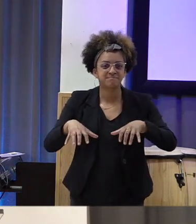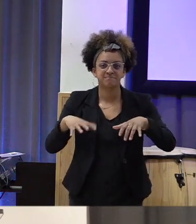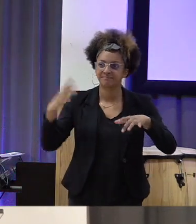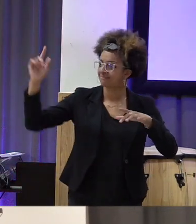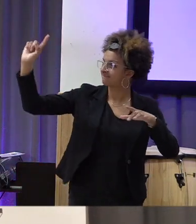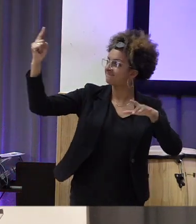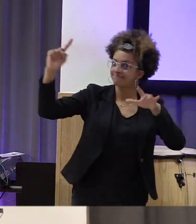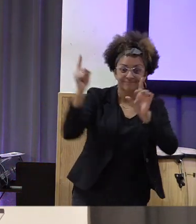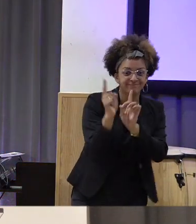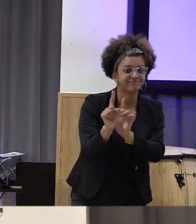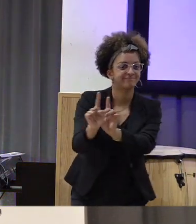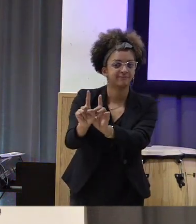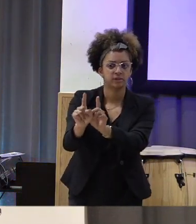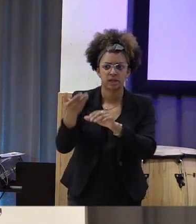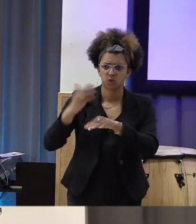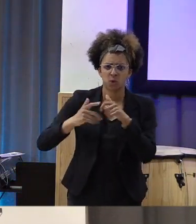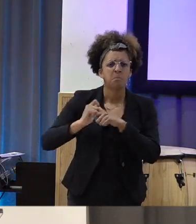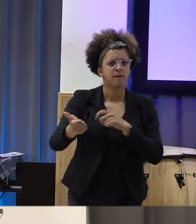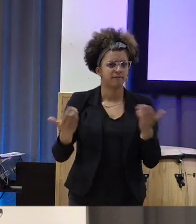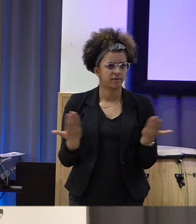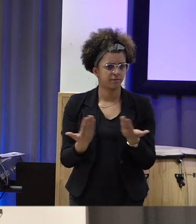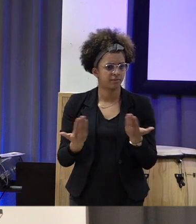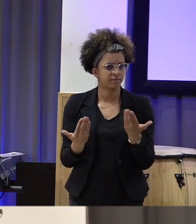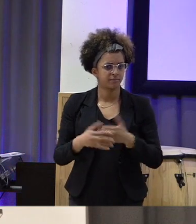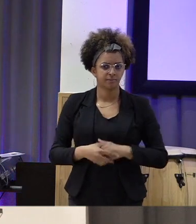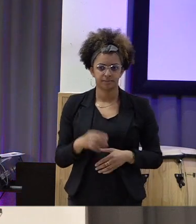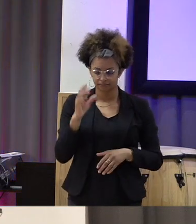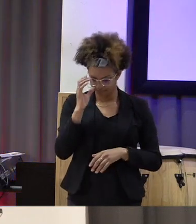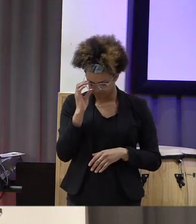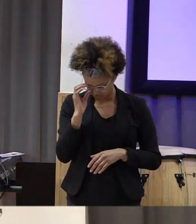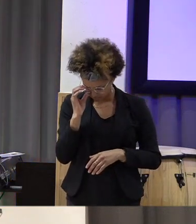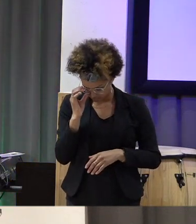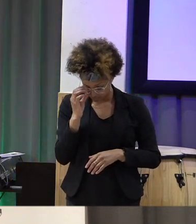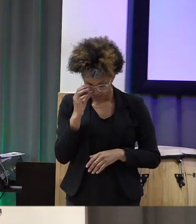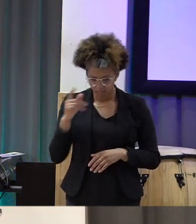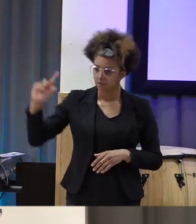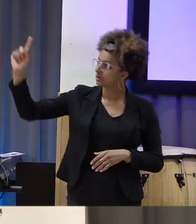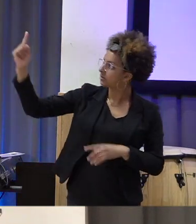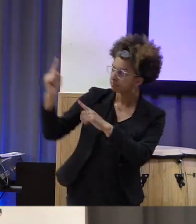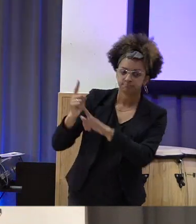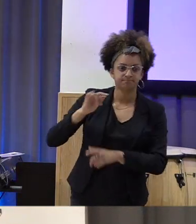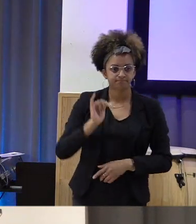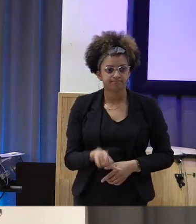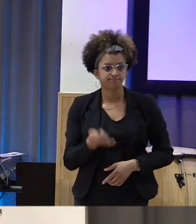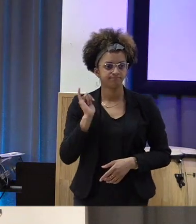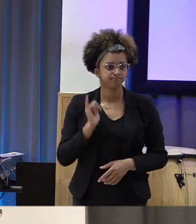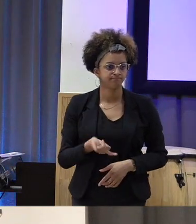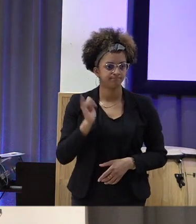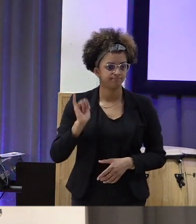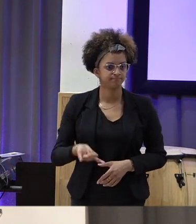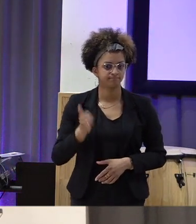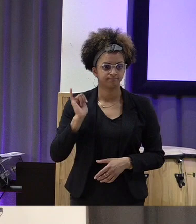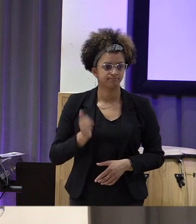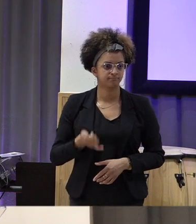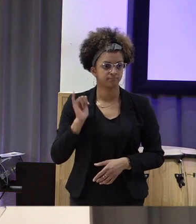arrivé dans la suite? La parole dit que comme l'époux tardait, elle s'assoupit